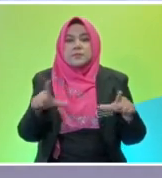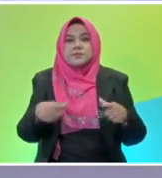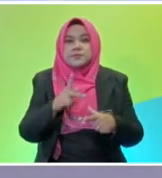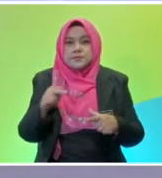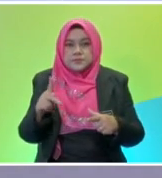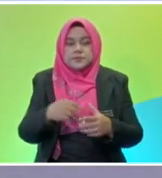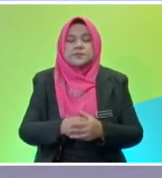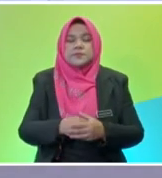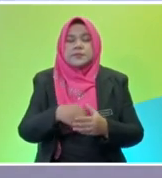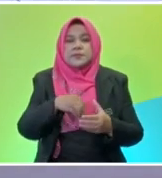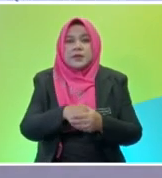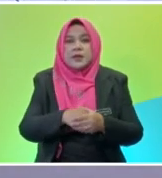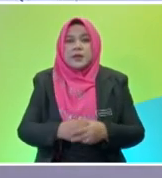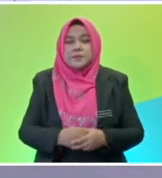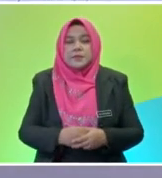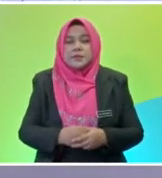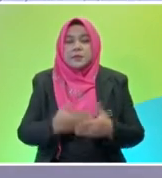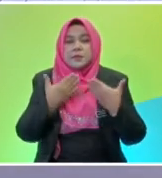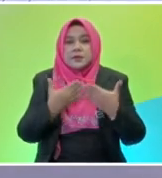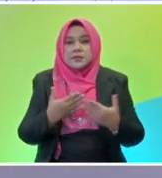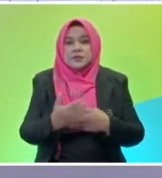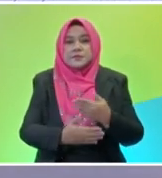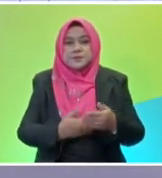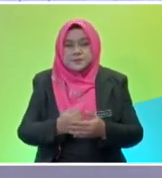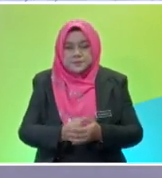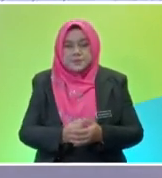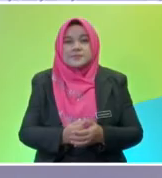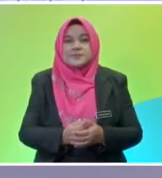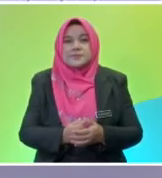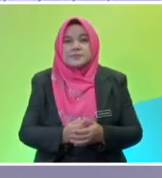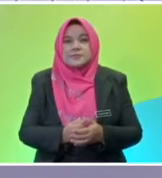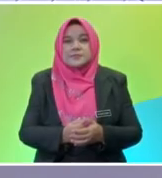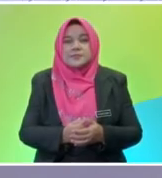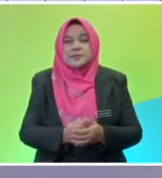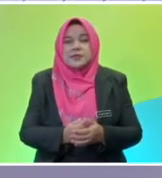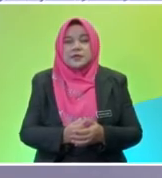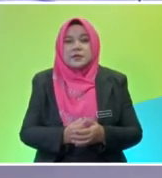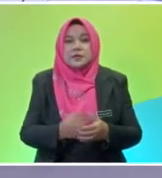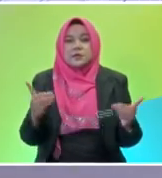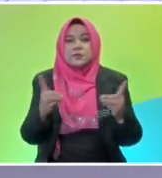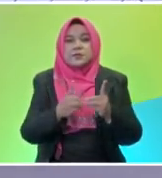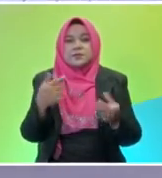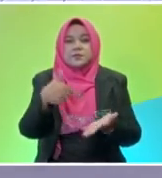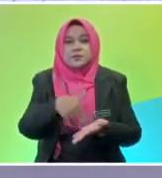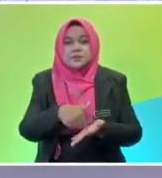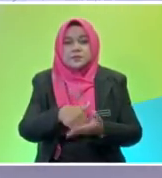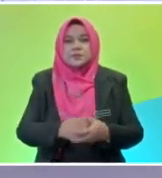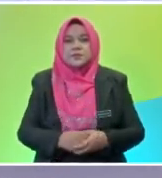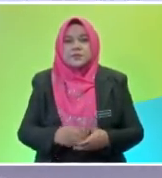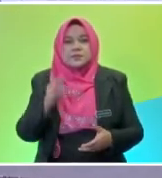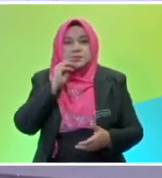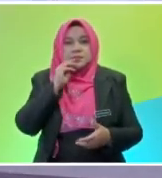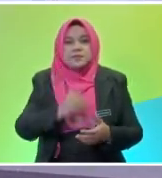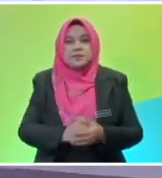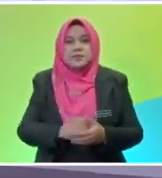di situ Terima kasih juga kepada cikgun Nurjanah setelah ku cek kujuru bahasa syarat bersama dengan kami pada hari ini kita jumpa lagi di episode 9